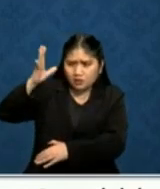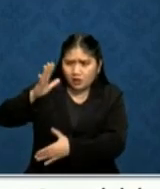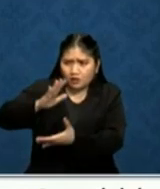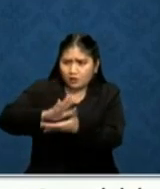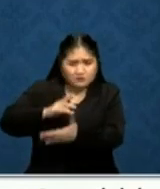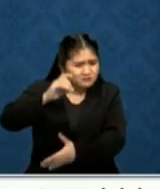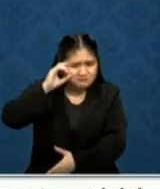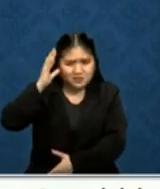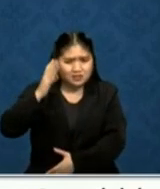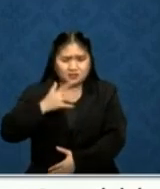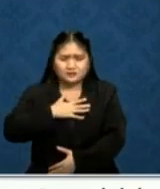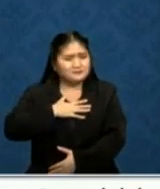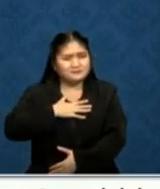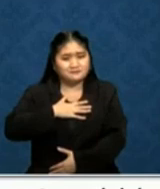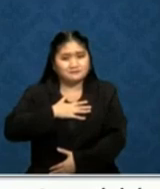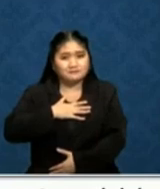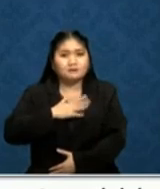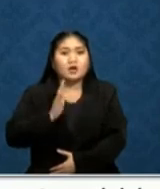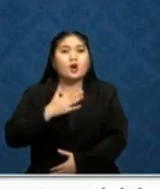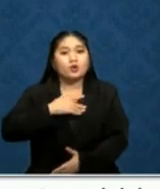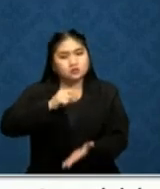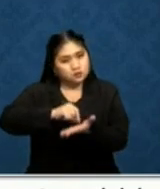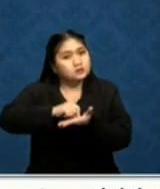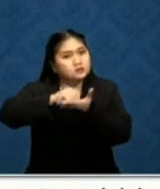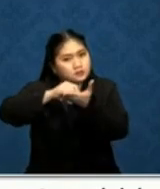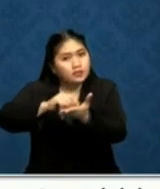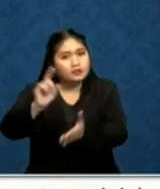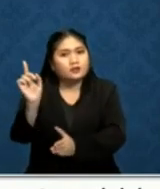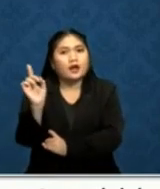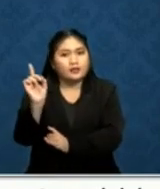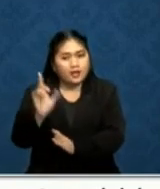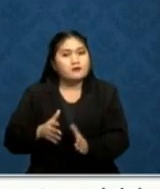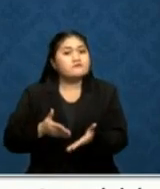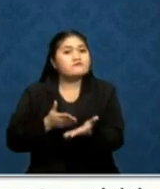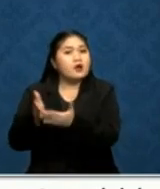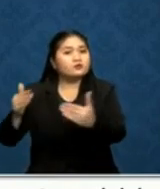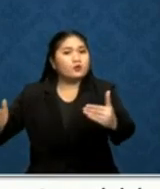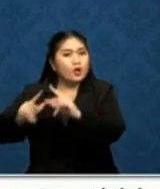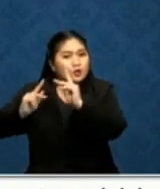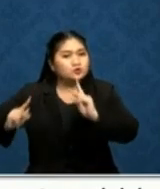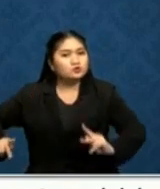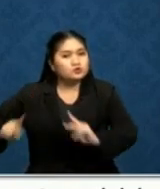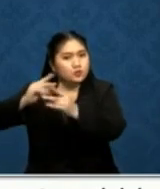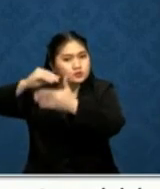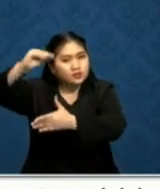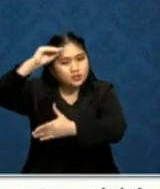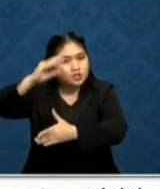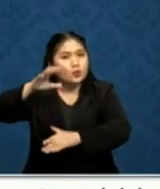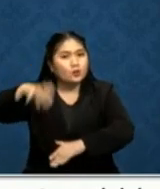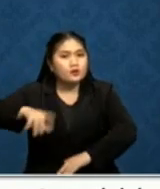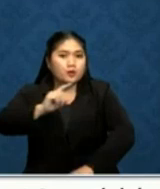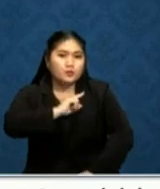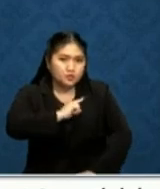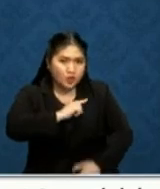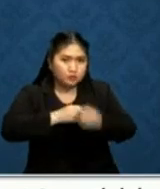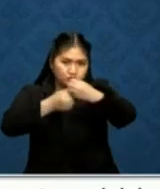ฉันจึงขอเสนอท่านประธานผ่านไปยังกระทรวงศึกษาธิการและหน่วยงานที่เกี่ยวข้องใน6